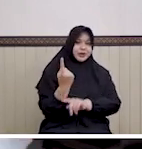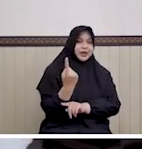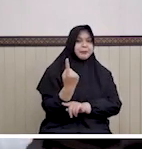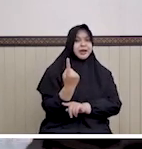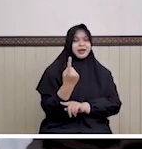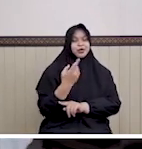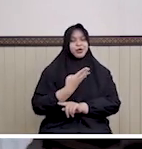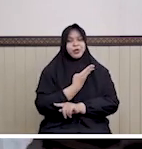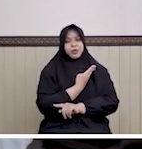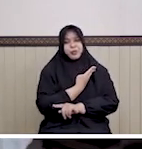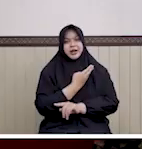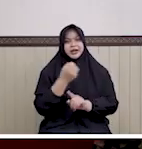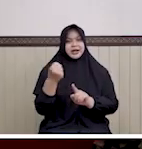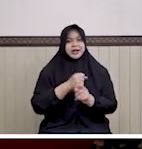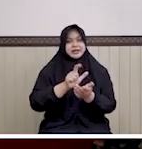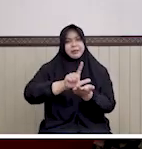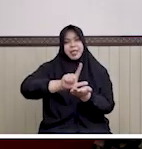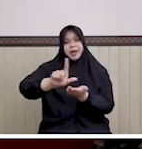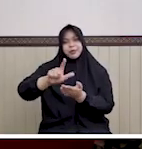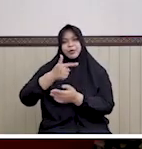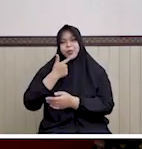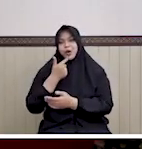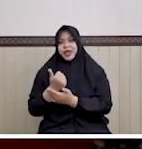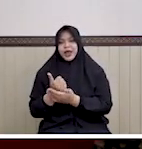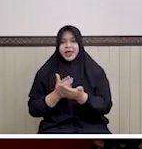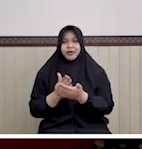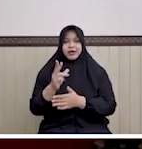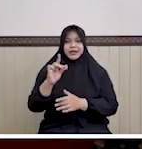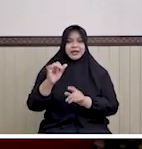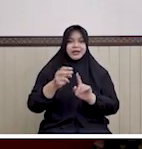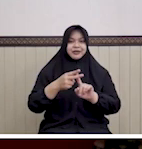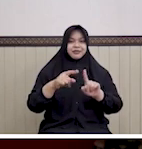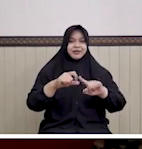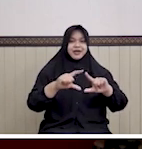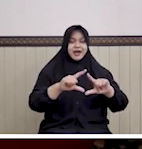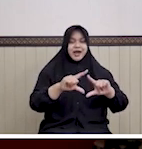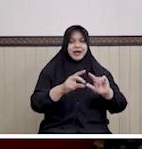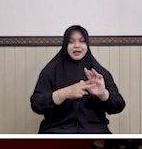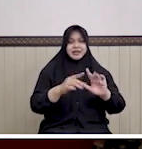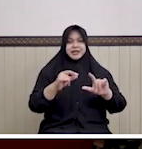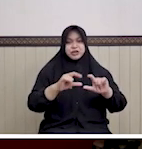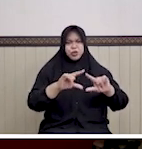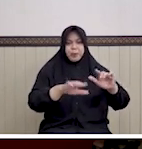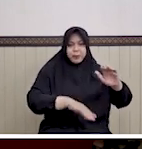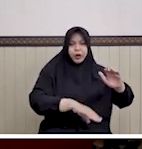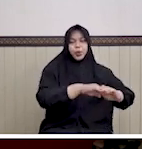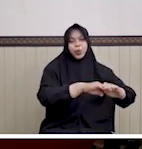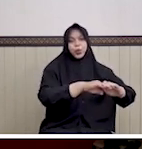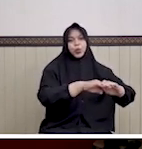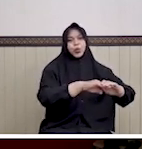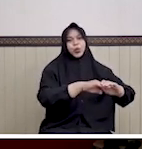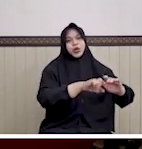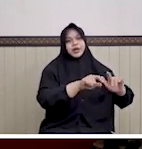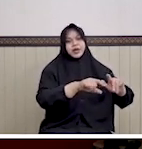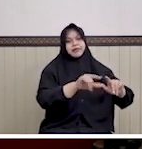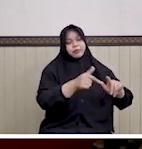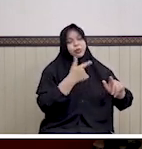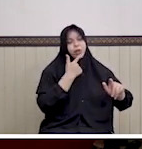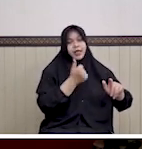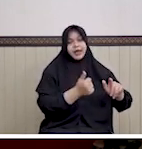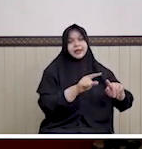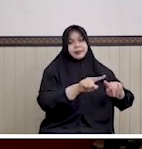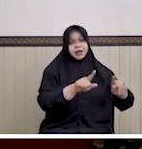korban kekerasan masuk misalnya oleh lewat Rifa Nisa nanti mungkin freestyle Nisa sudah penuh itu ya Misalnya Nah itu bisa